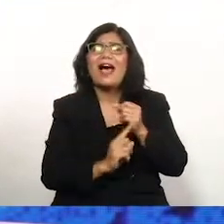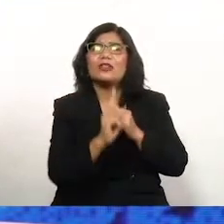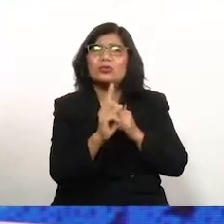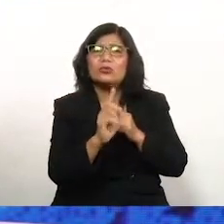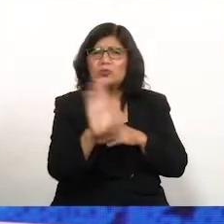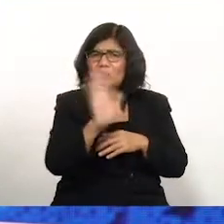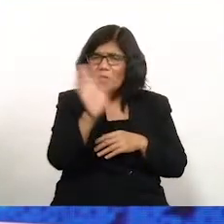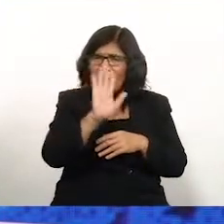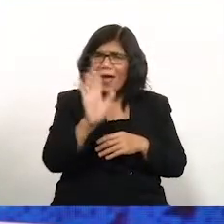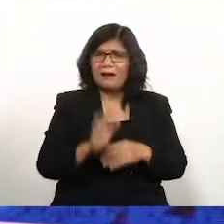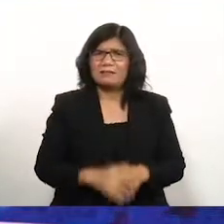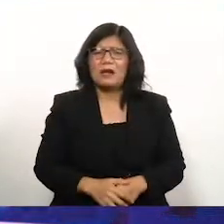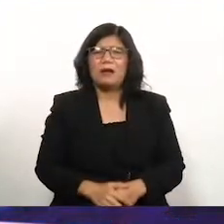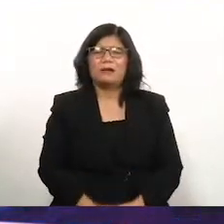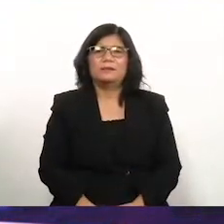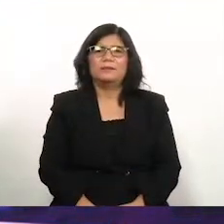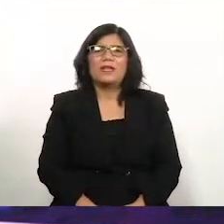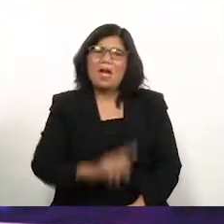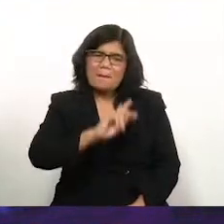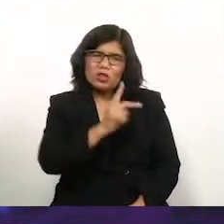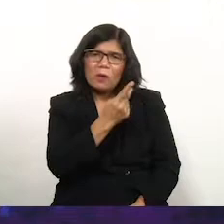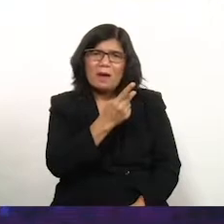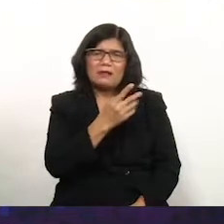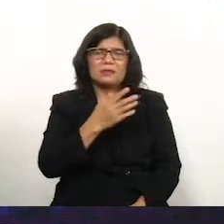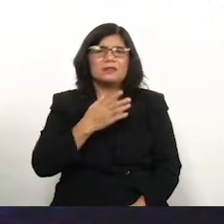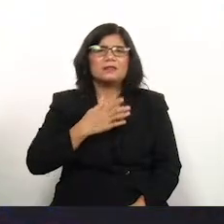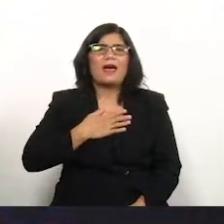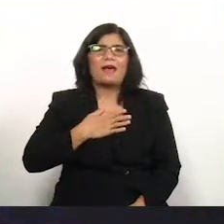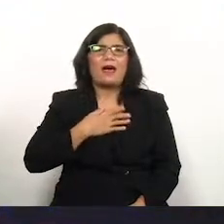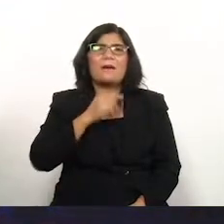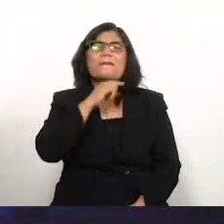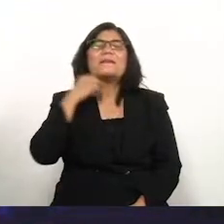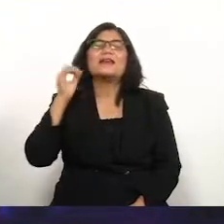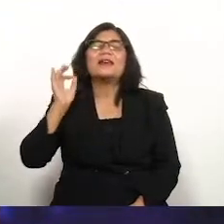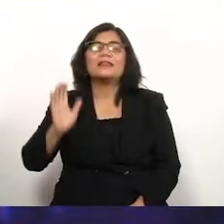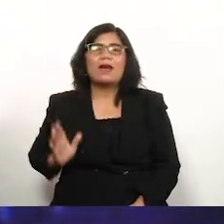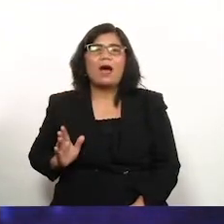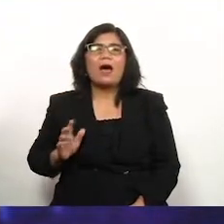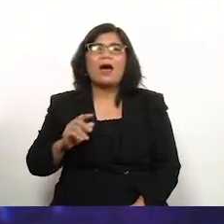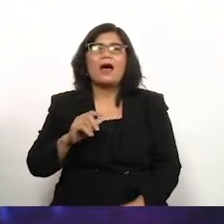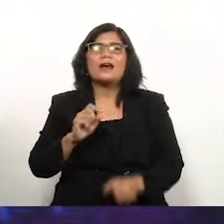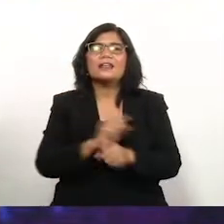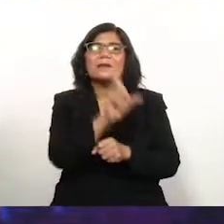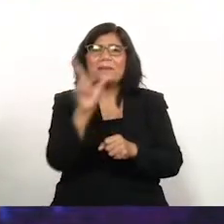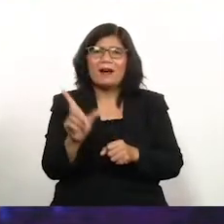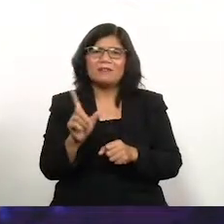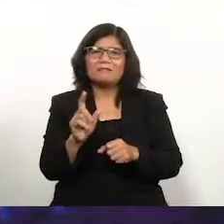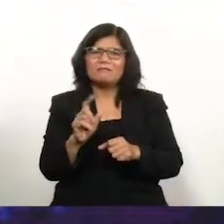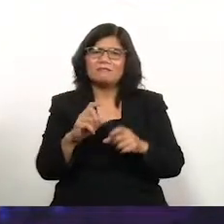tray to be mean to you but I love you kan kalau orang jatuh cinta